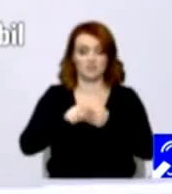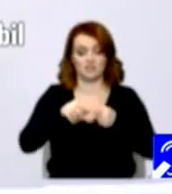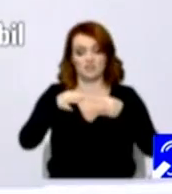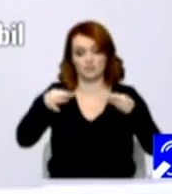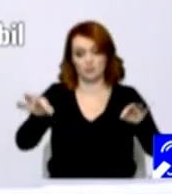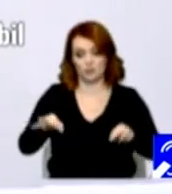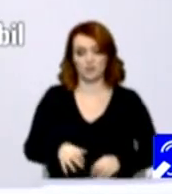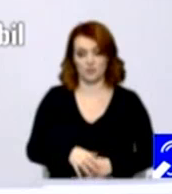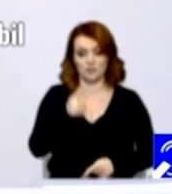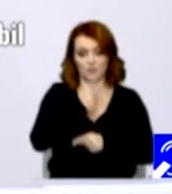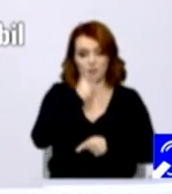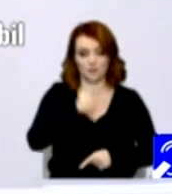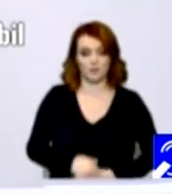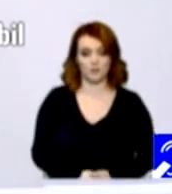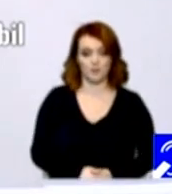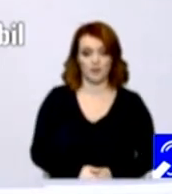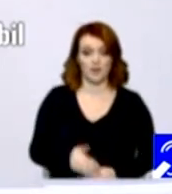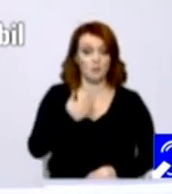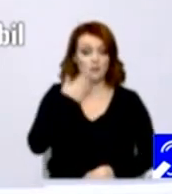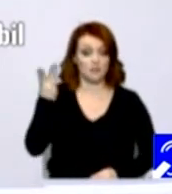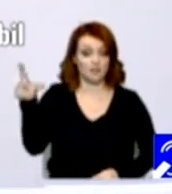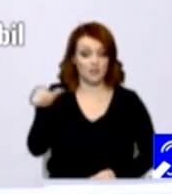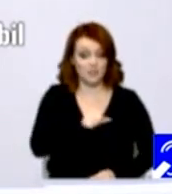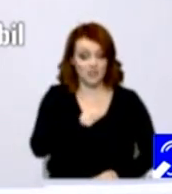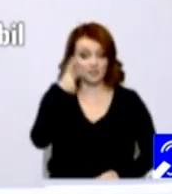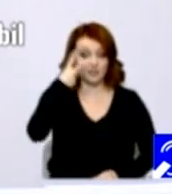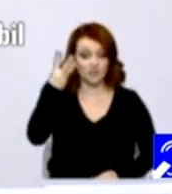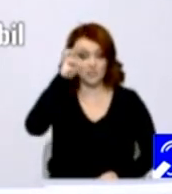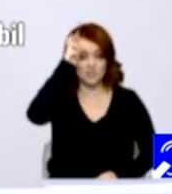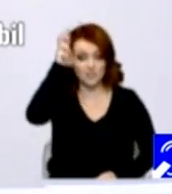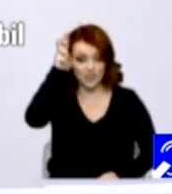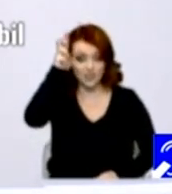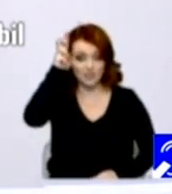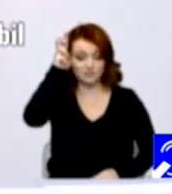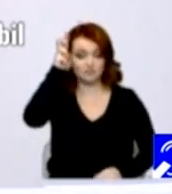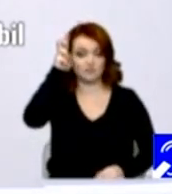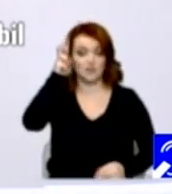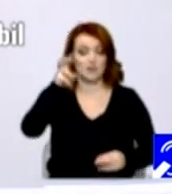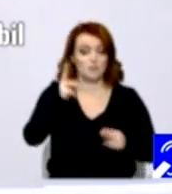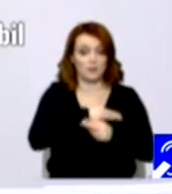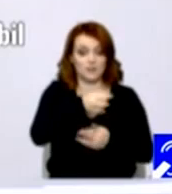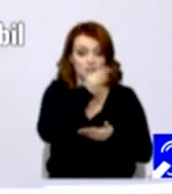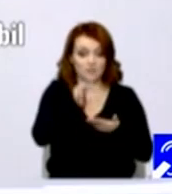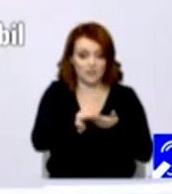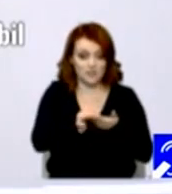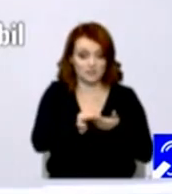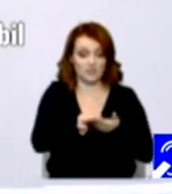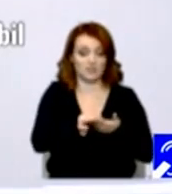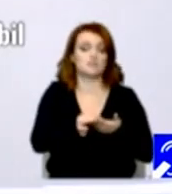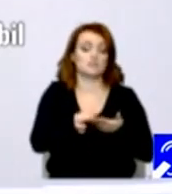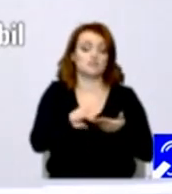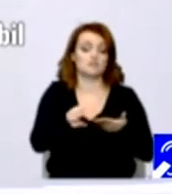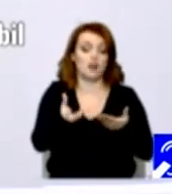of the past Two weeks pregnant e stricat PC responsabil sprinten social mai jos